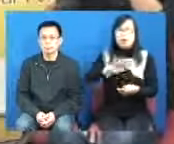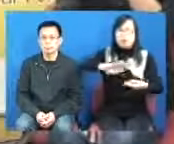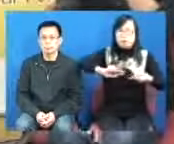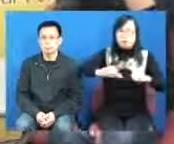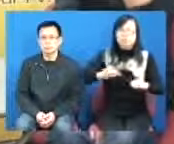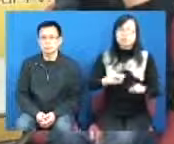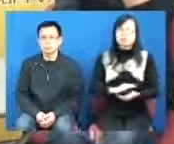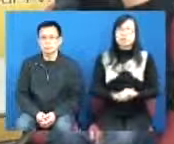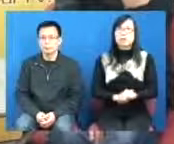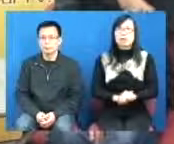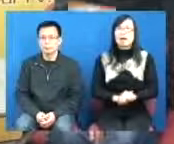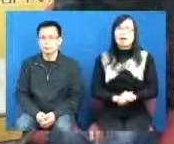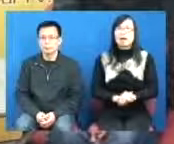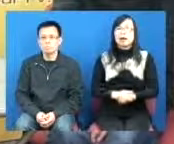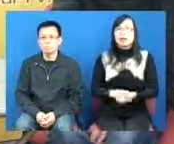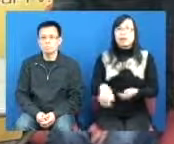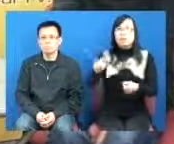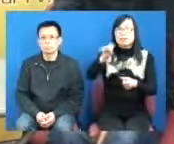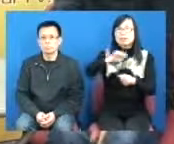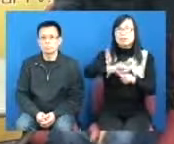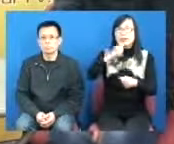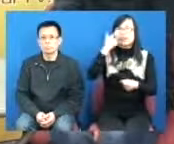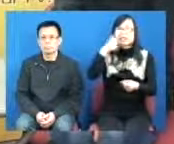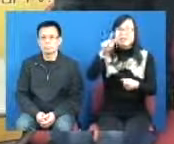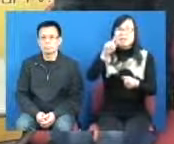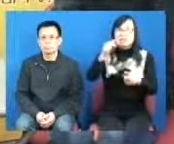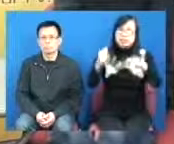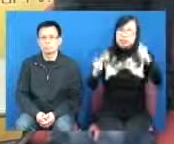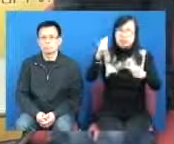其道而行因為他就加了新車的稅